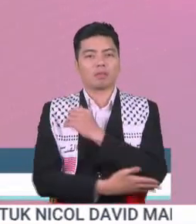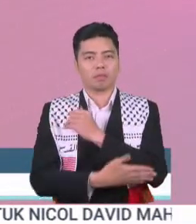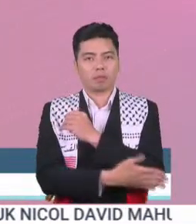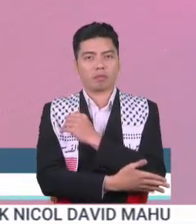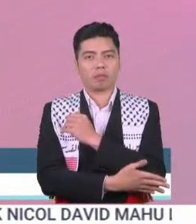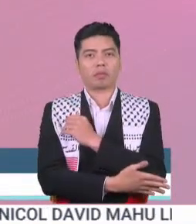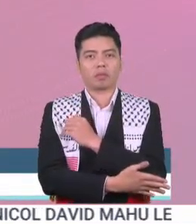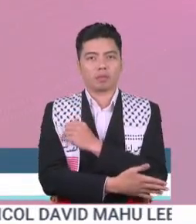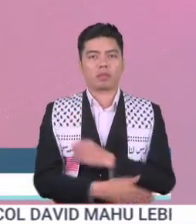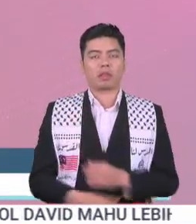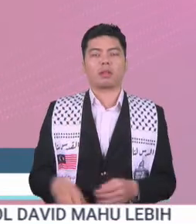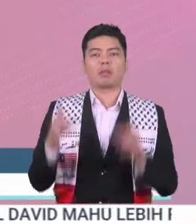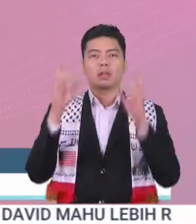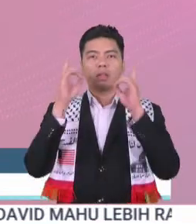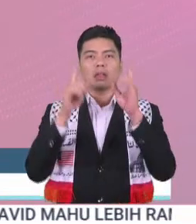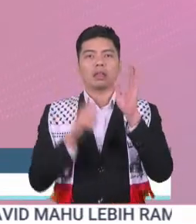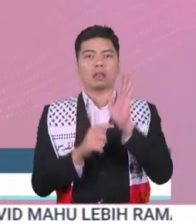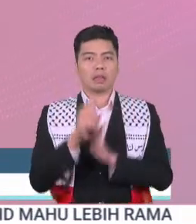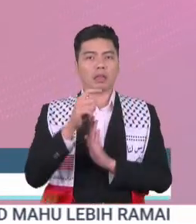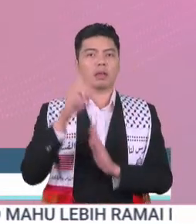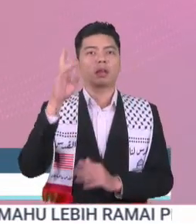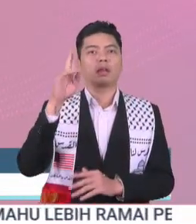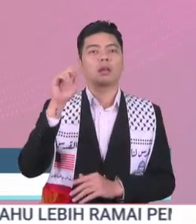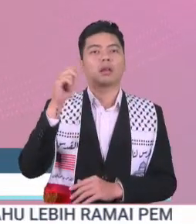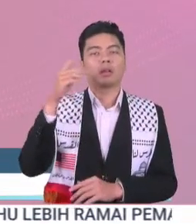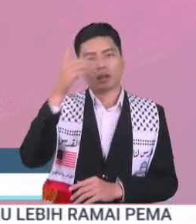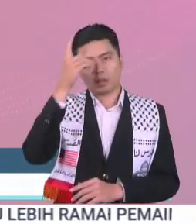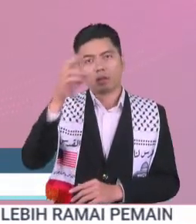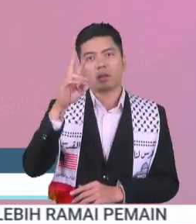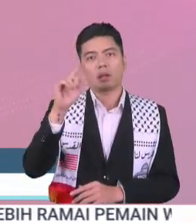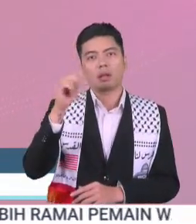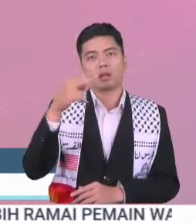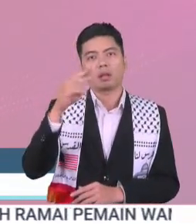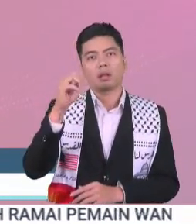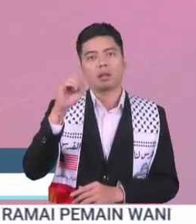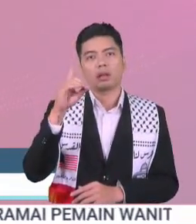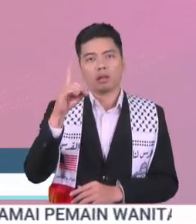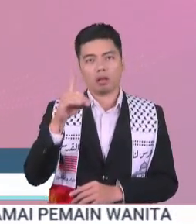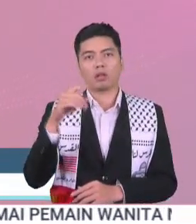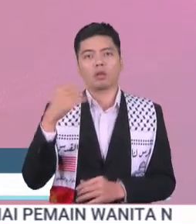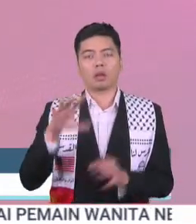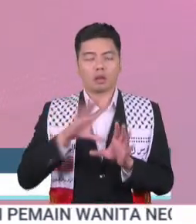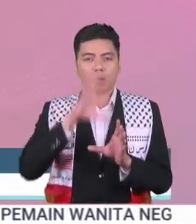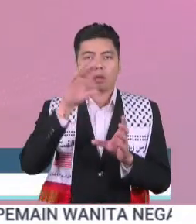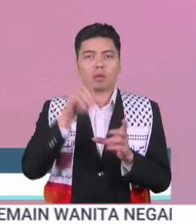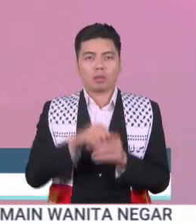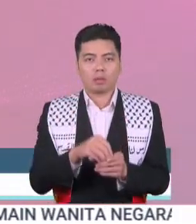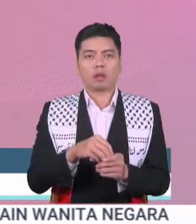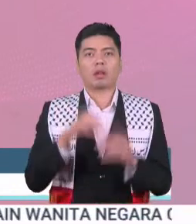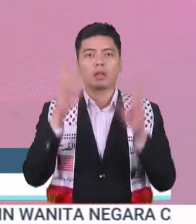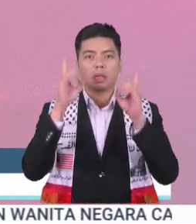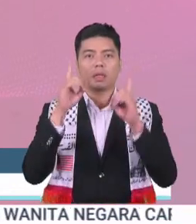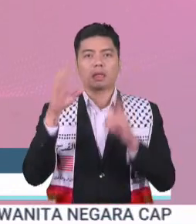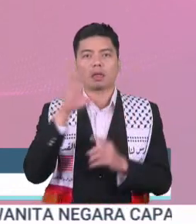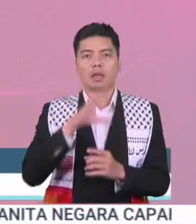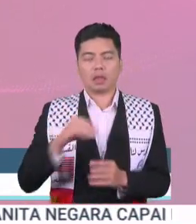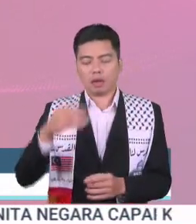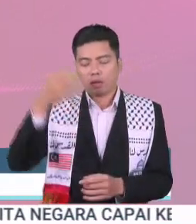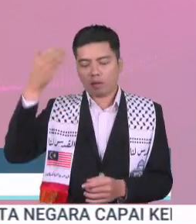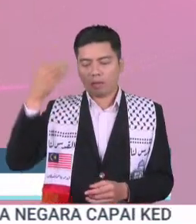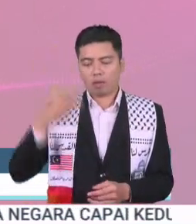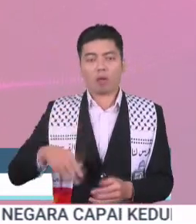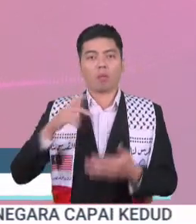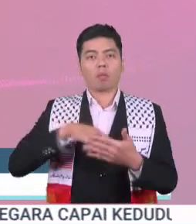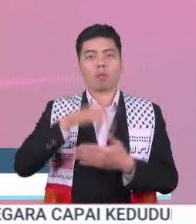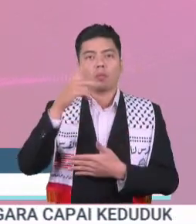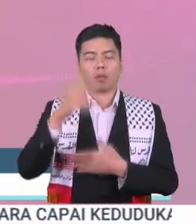dan Hal Ehwal Agama Negeri Datuk Rahmat Mariman berkata, ia merangkumi bantuan pendidikan dan nilai diri serta program pembangunan pendayaan